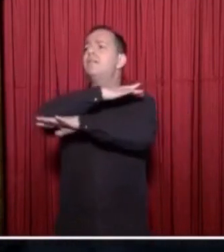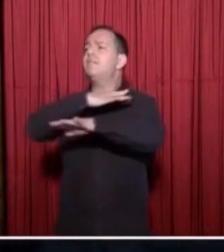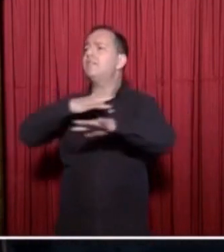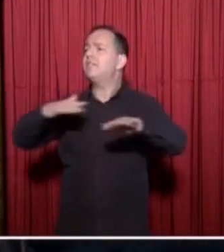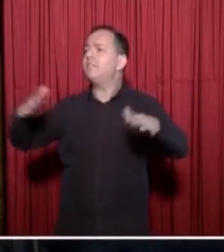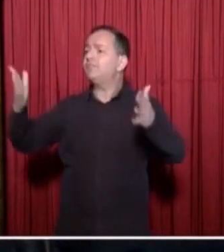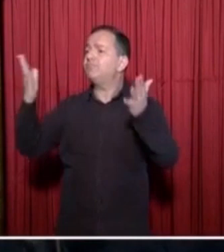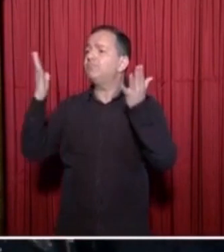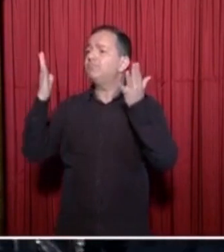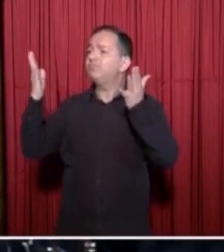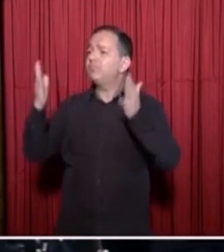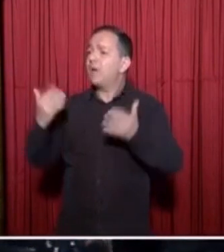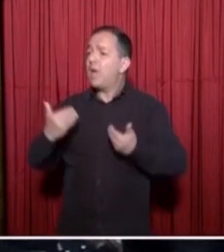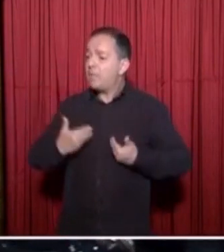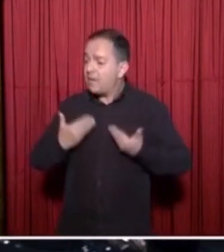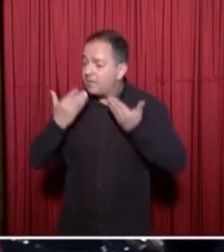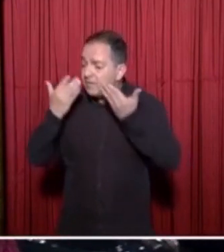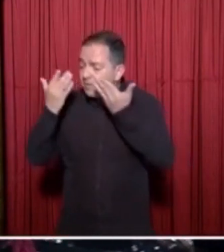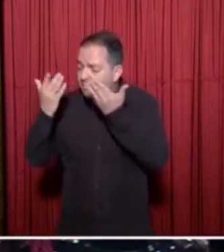αγγέλων, αλλά δέξε με.